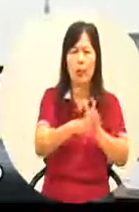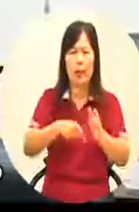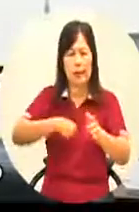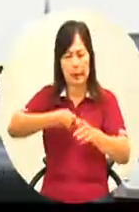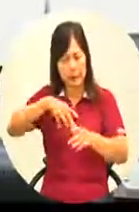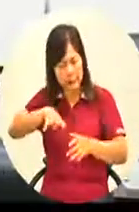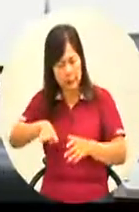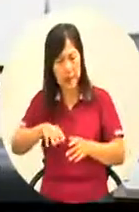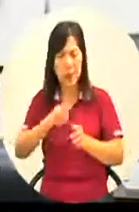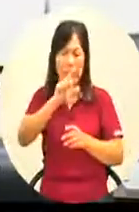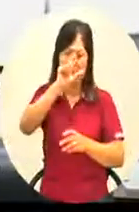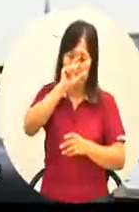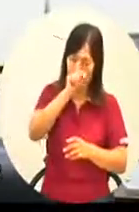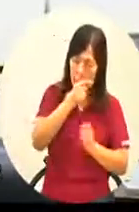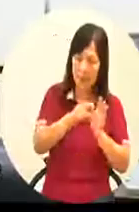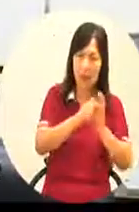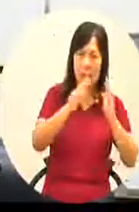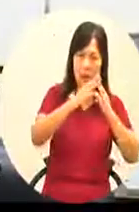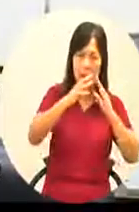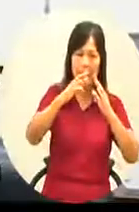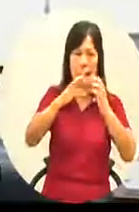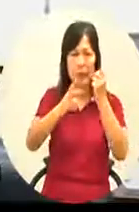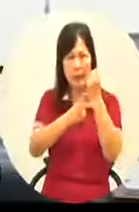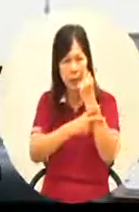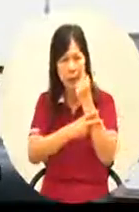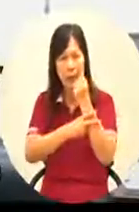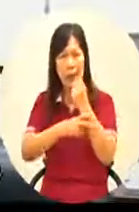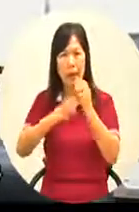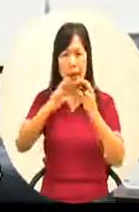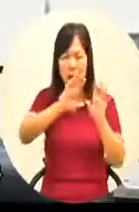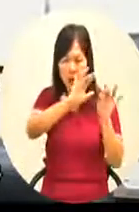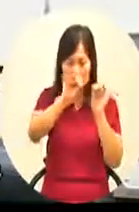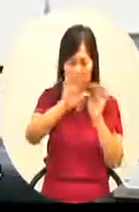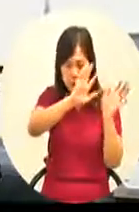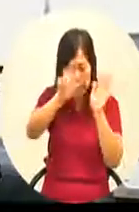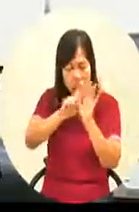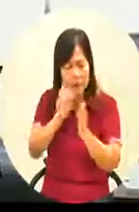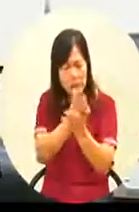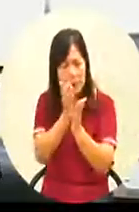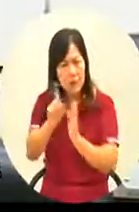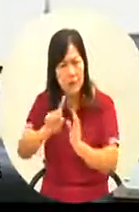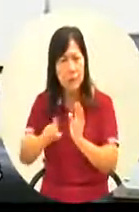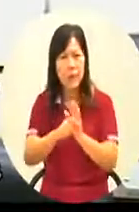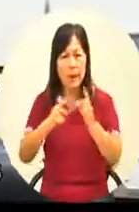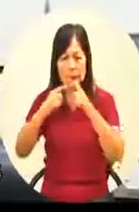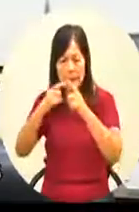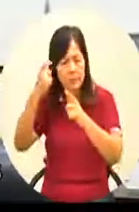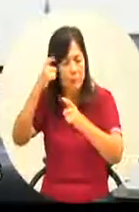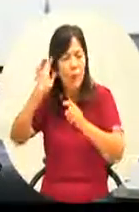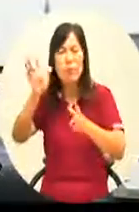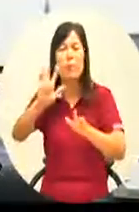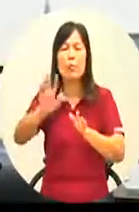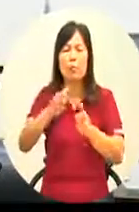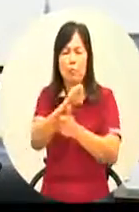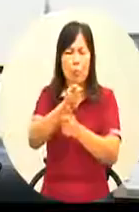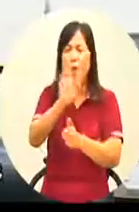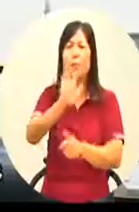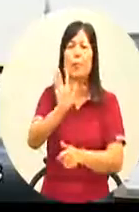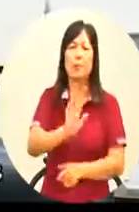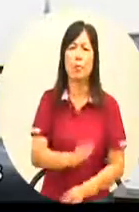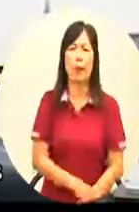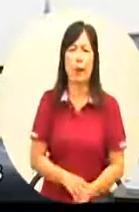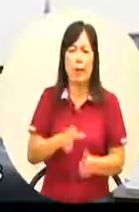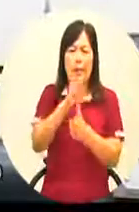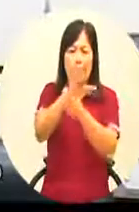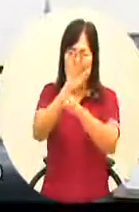的，用特别邻里这个什么区域地形地貌等等的。不要只有用人为的去操作的， 好好 会被唾